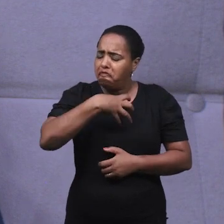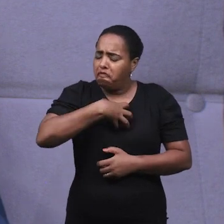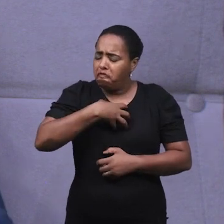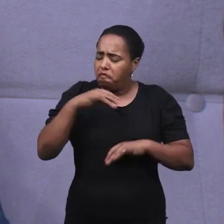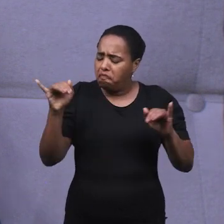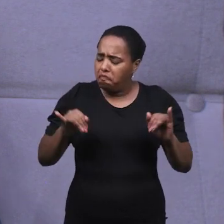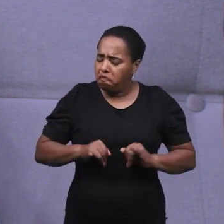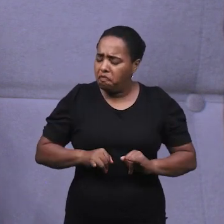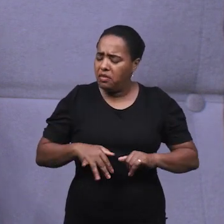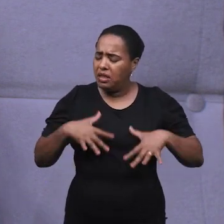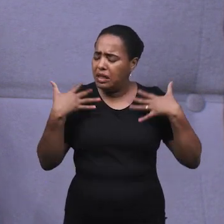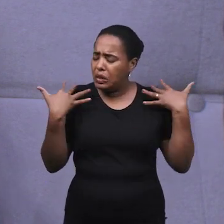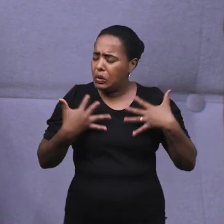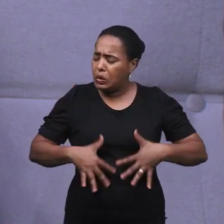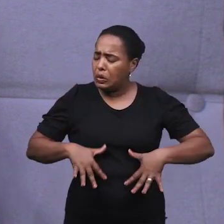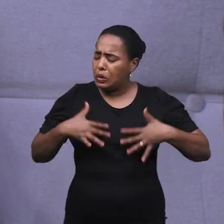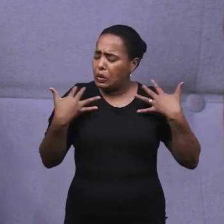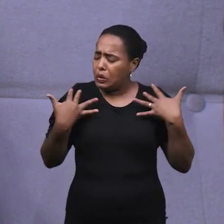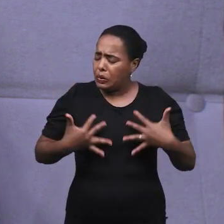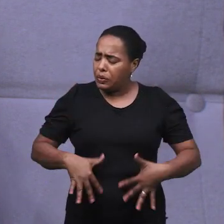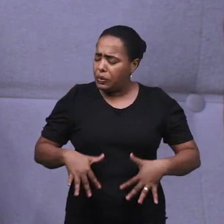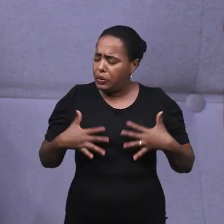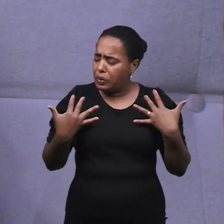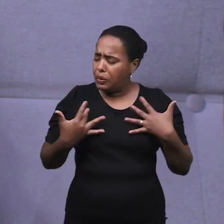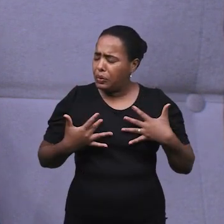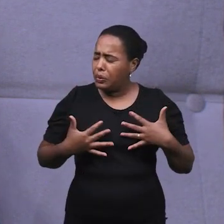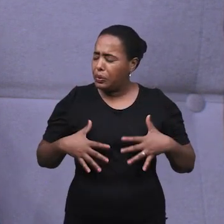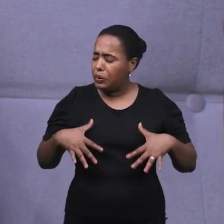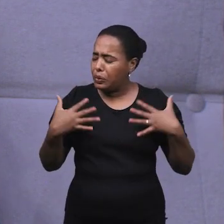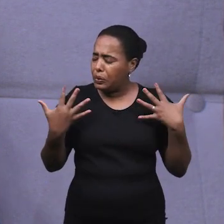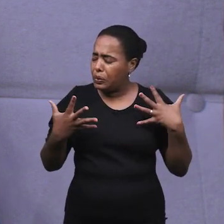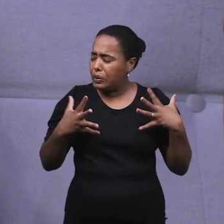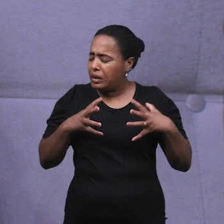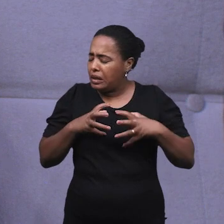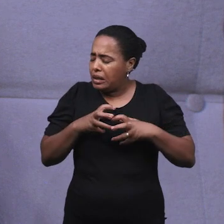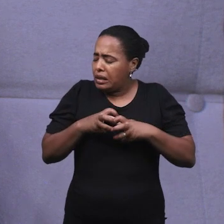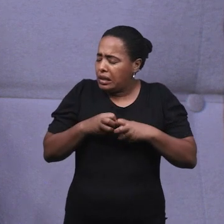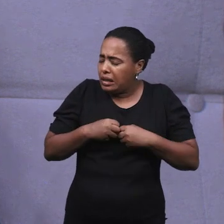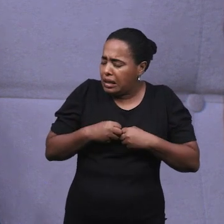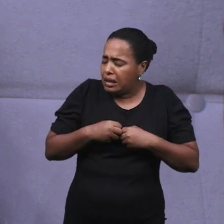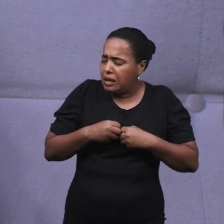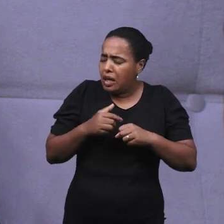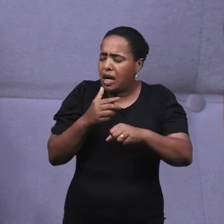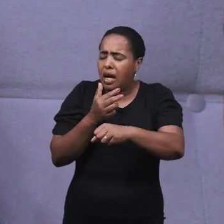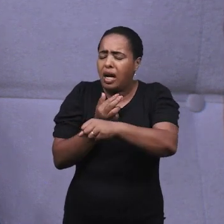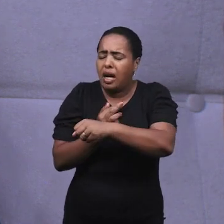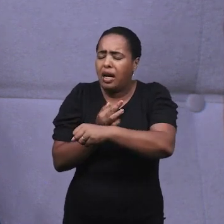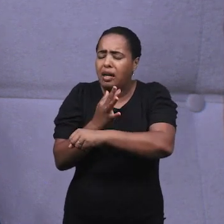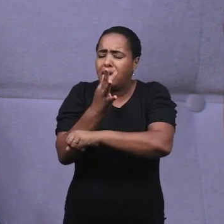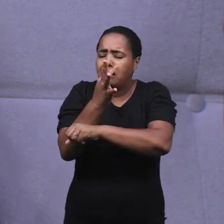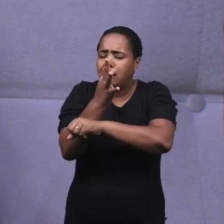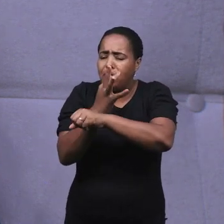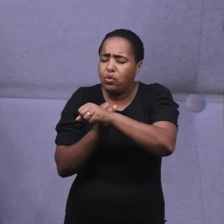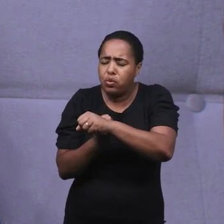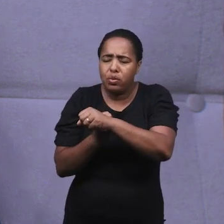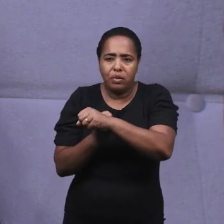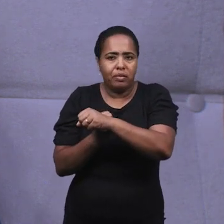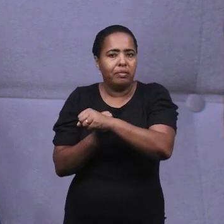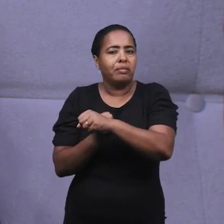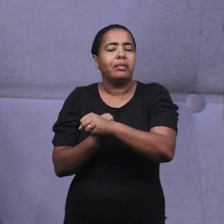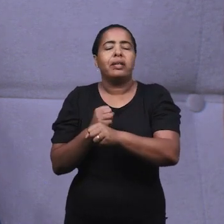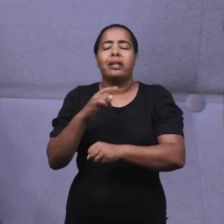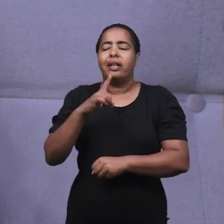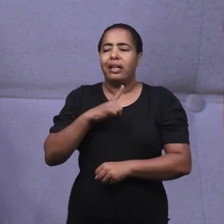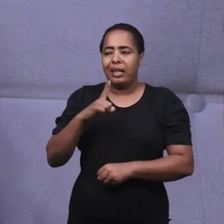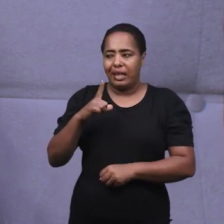désespéré, sans espérance, il y a quelqu'un qui veut se révéler, vous donner